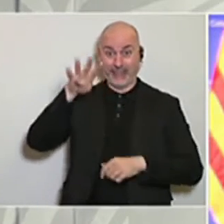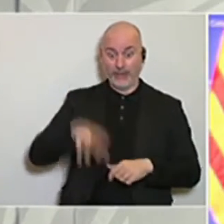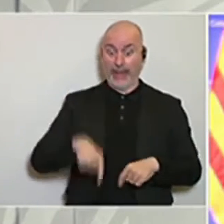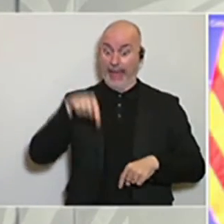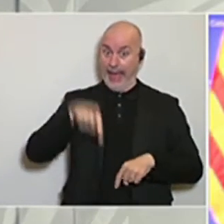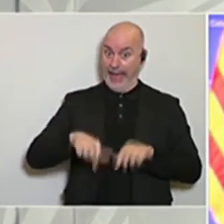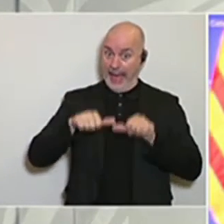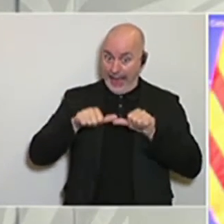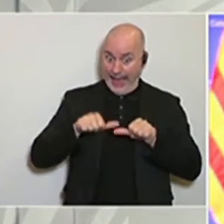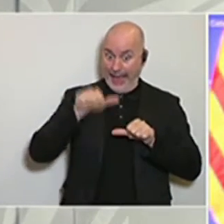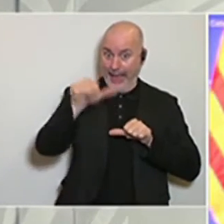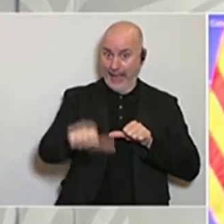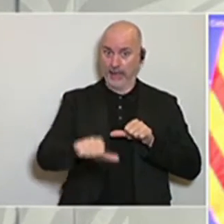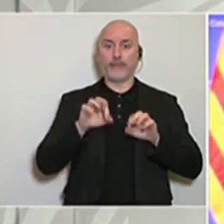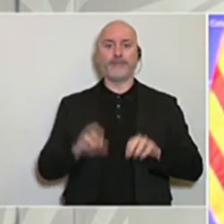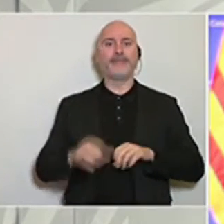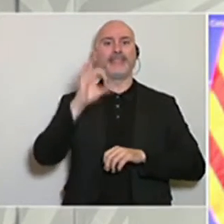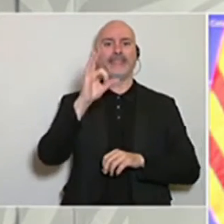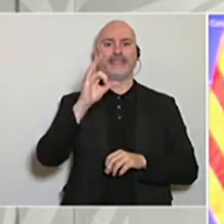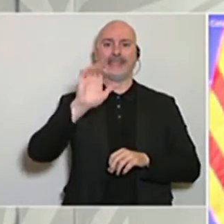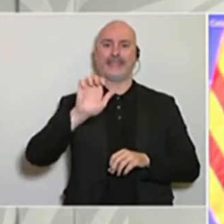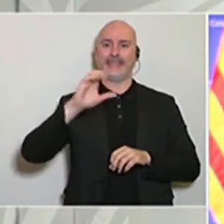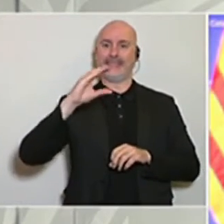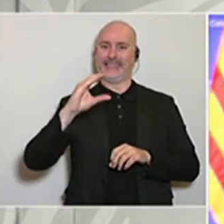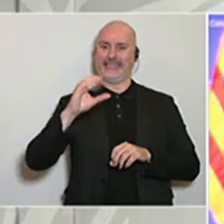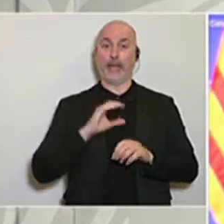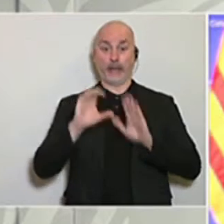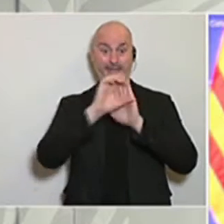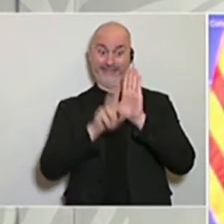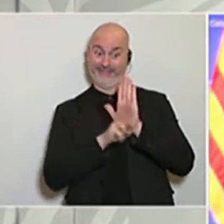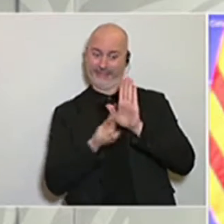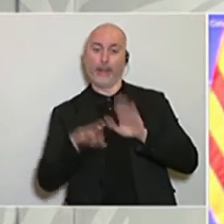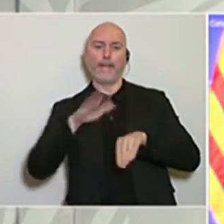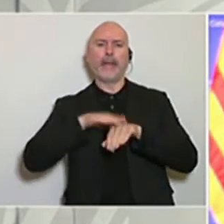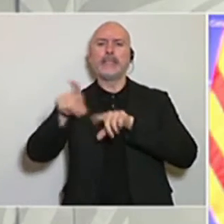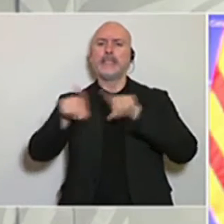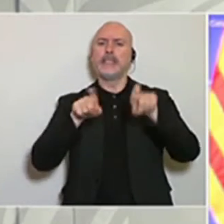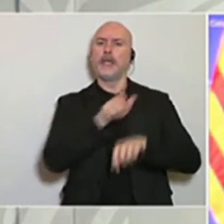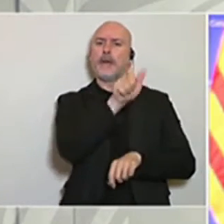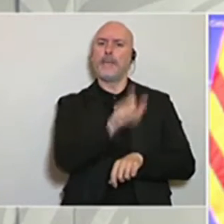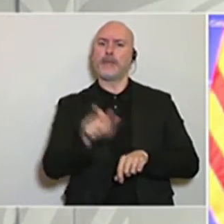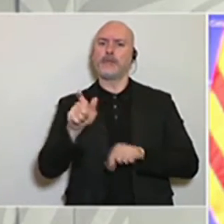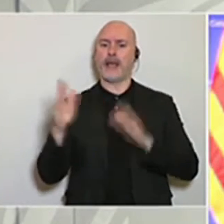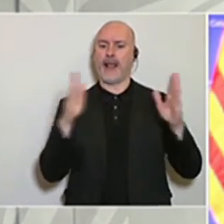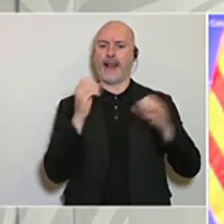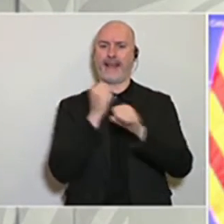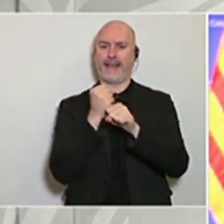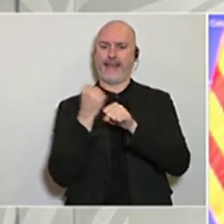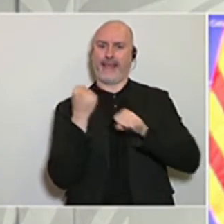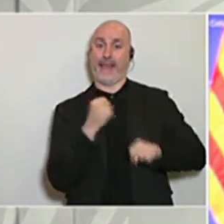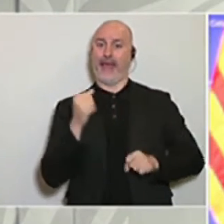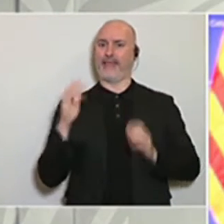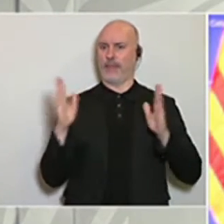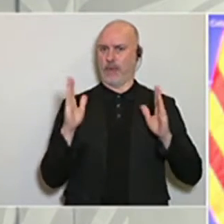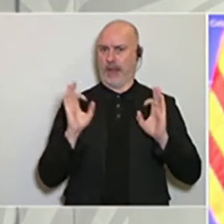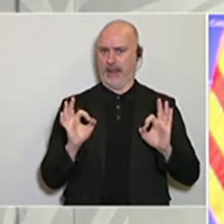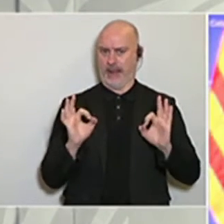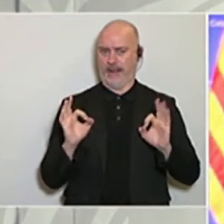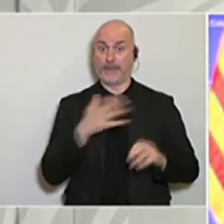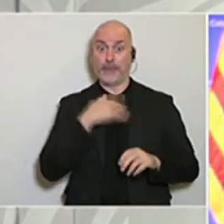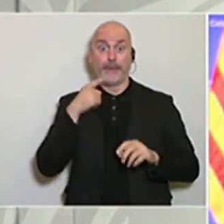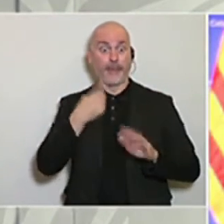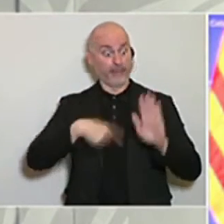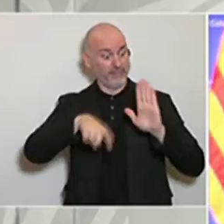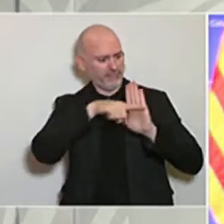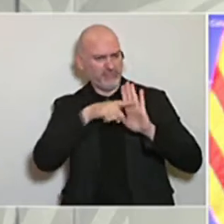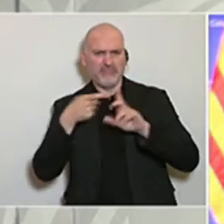partir d'ara el currículum SEC en els processos de selecció de personal temporal. L'objectiu d'aquesta mesura és augmentar